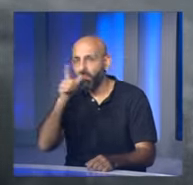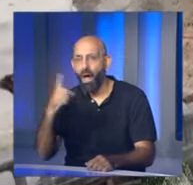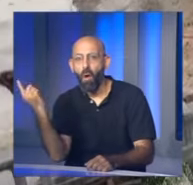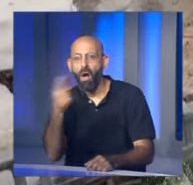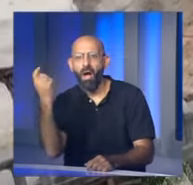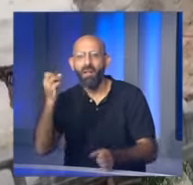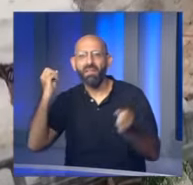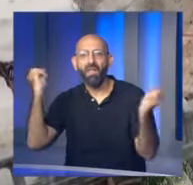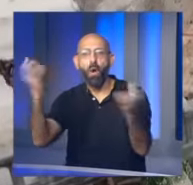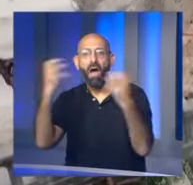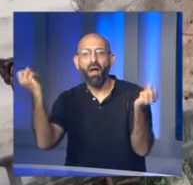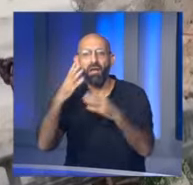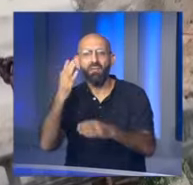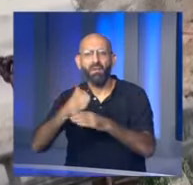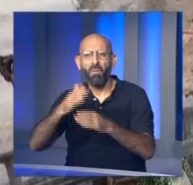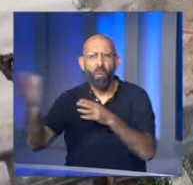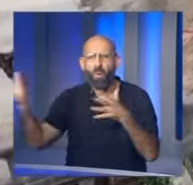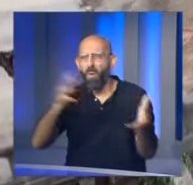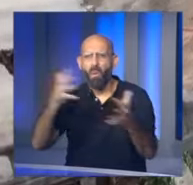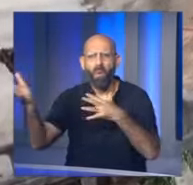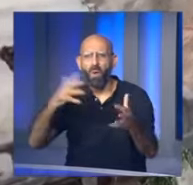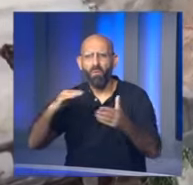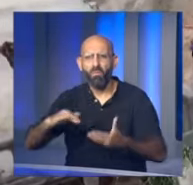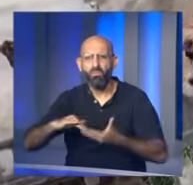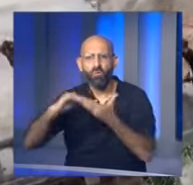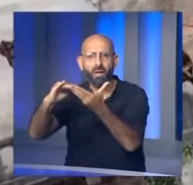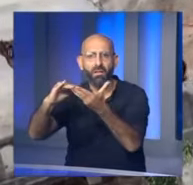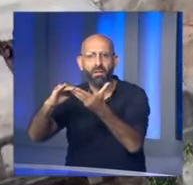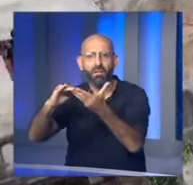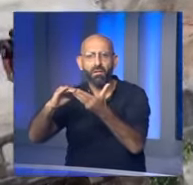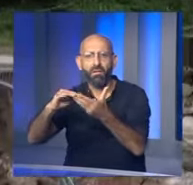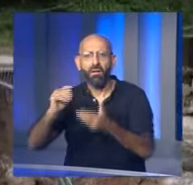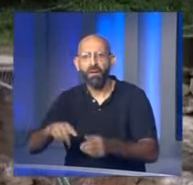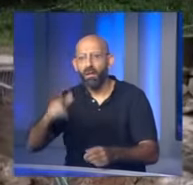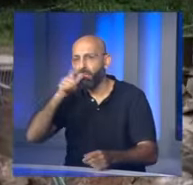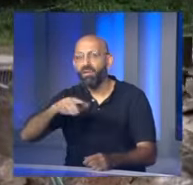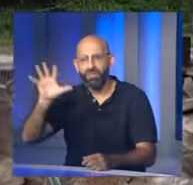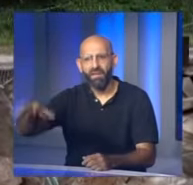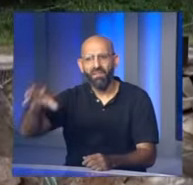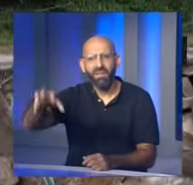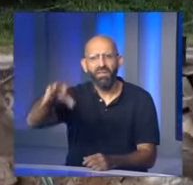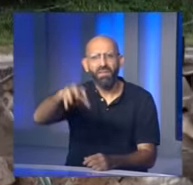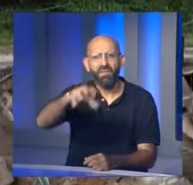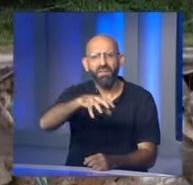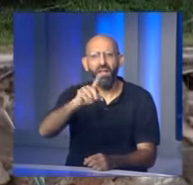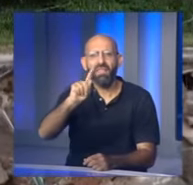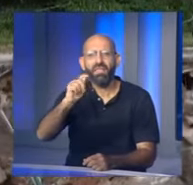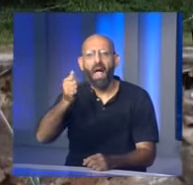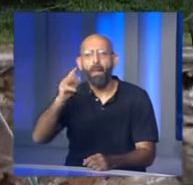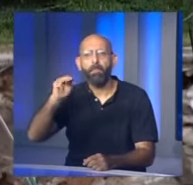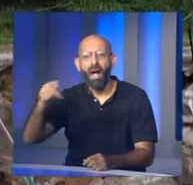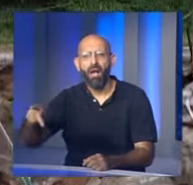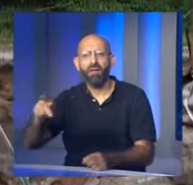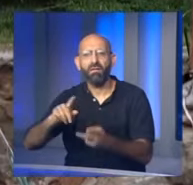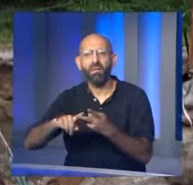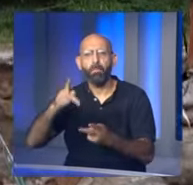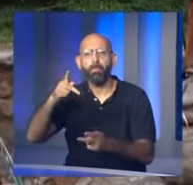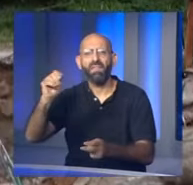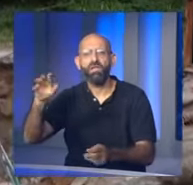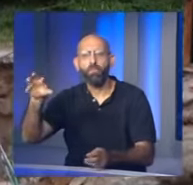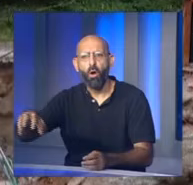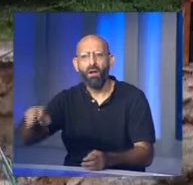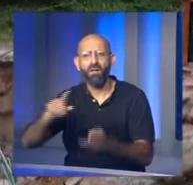وذكر مركز الاعاصير ان حاله طوارئ بسبب الفيضانات لا تزال ساريه في منطقه خليج تمبا التي تشمل مدن